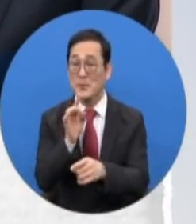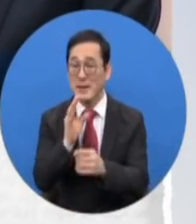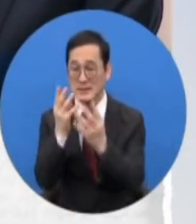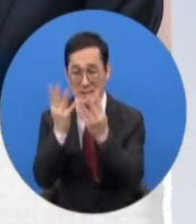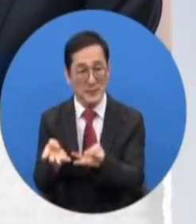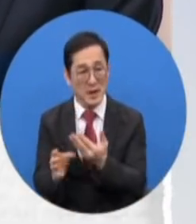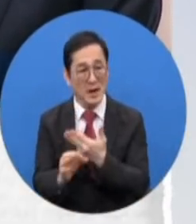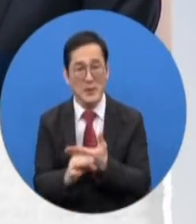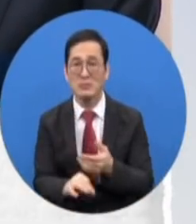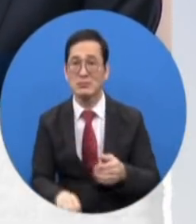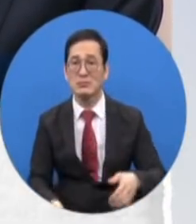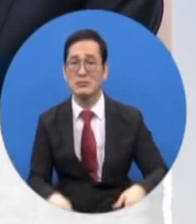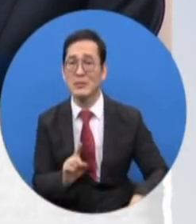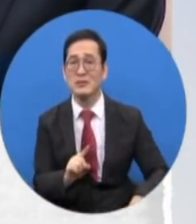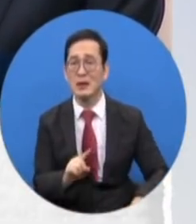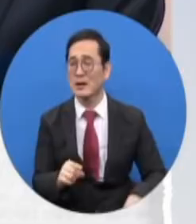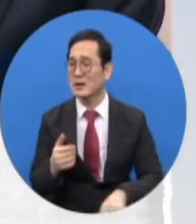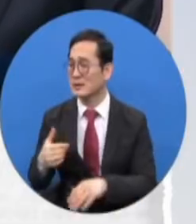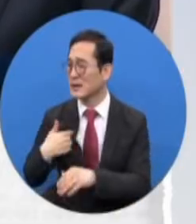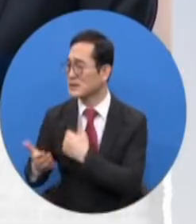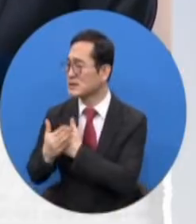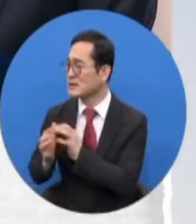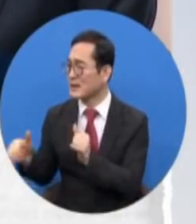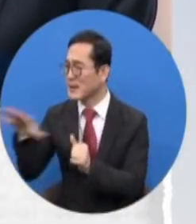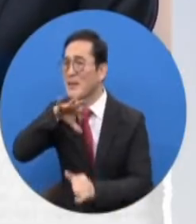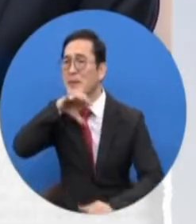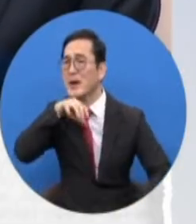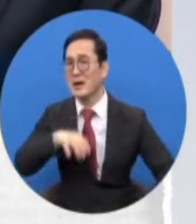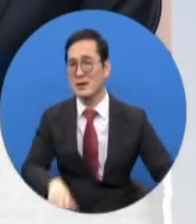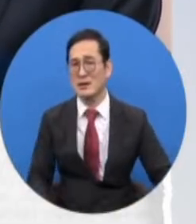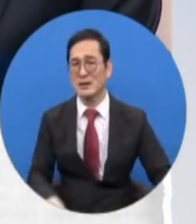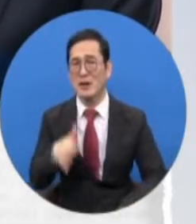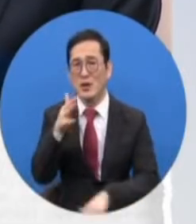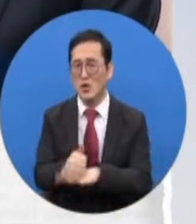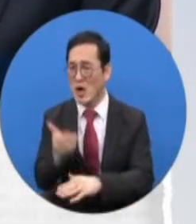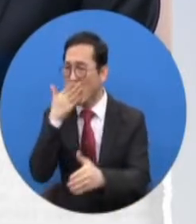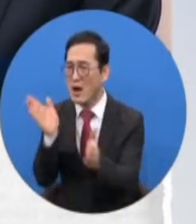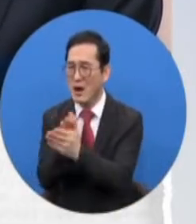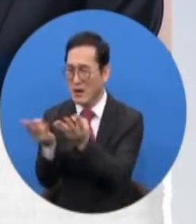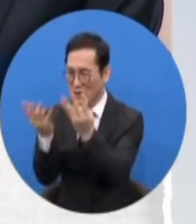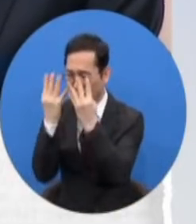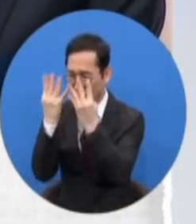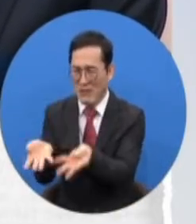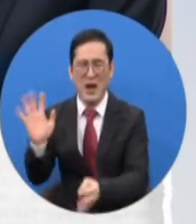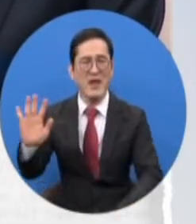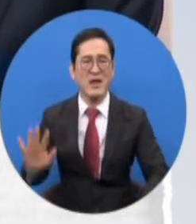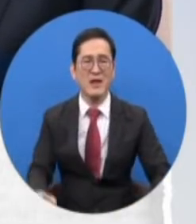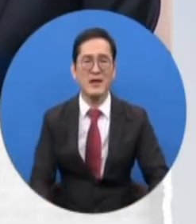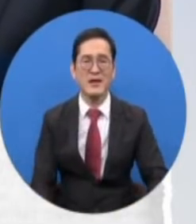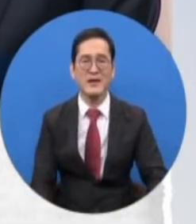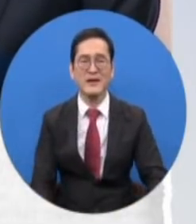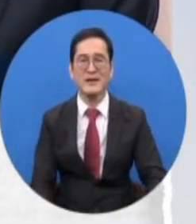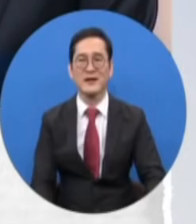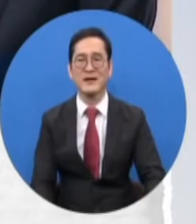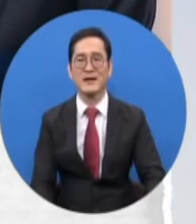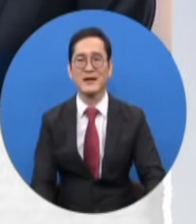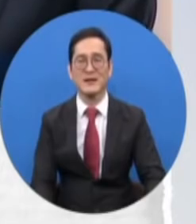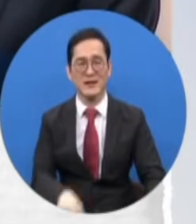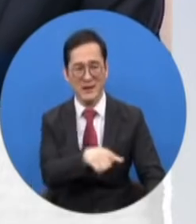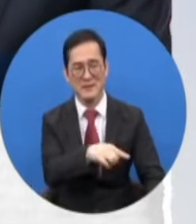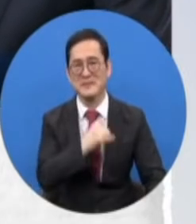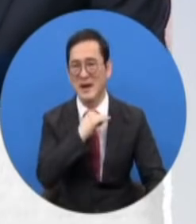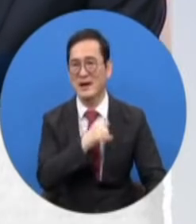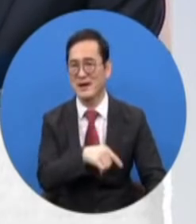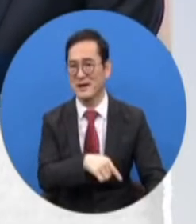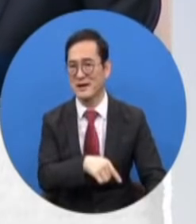나오겠죠. 결국은 문재인 대통령 입장에서는 둘 다 사면하지 않는 게 오히려 정도가 돼버리는 거죠. 그래서 문신의 폭을 좁혀버렸다. 오히려 자충수를 둔 거라 생각하지만